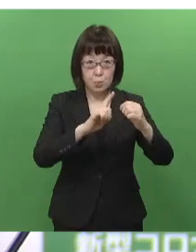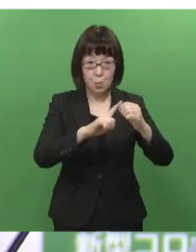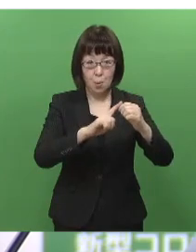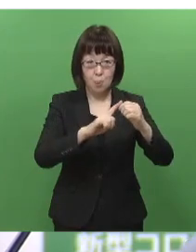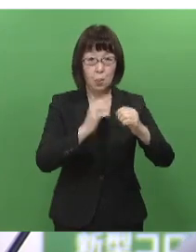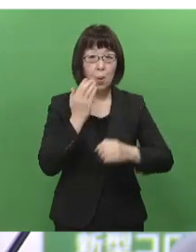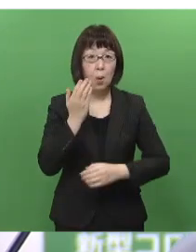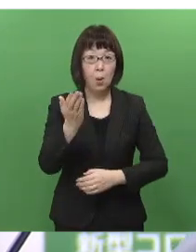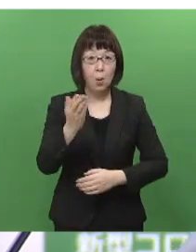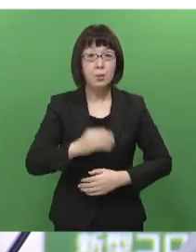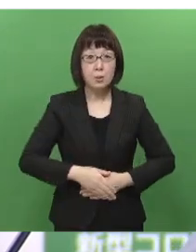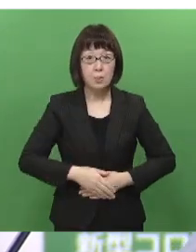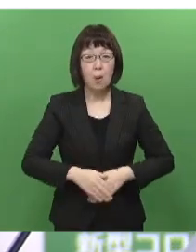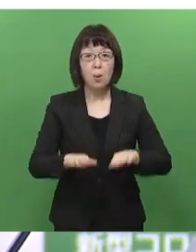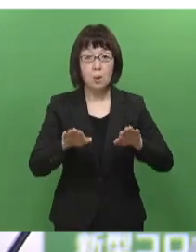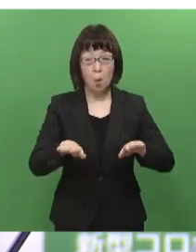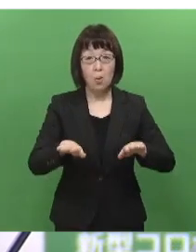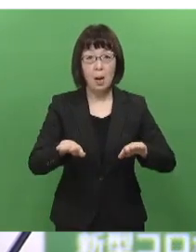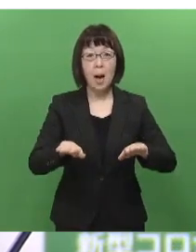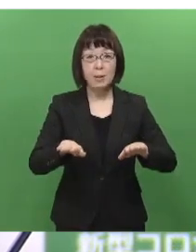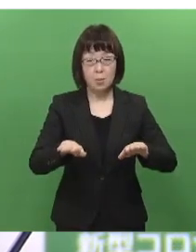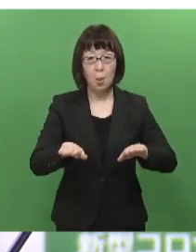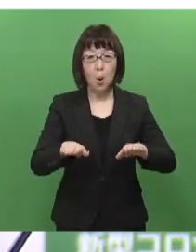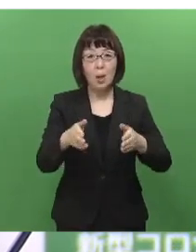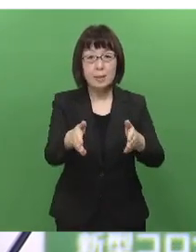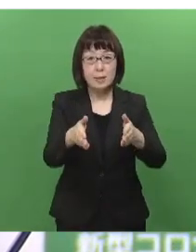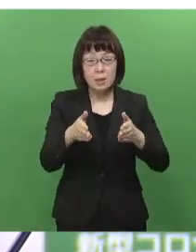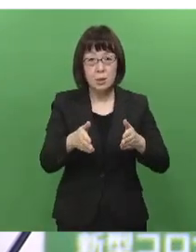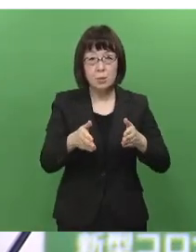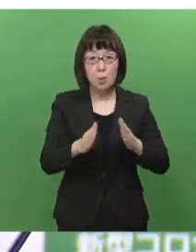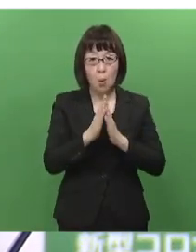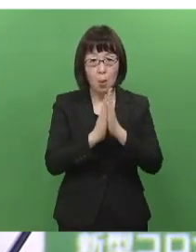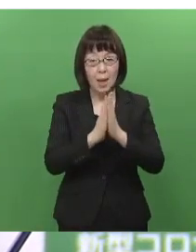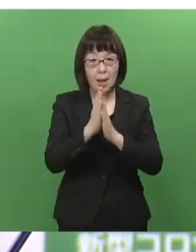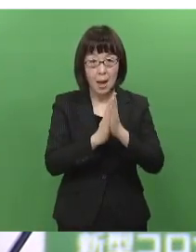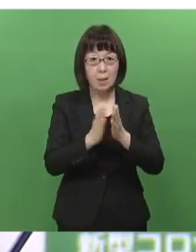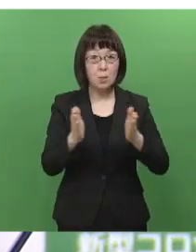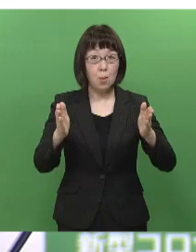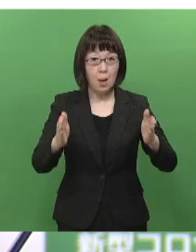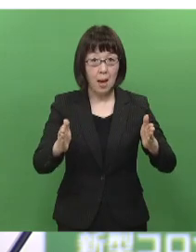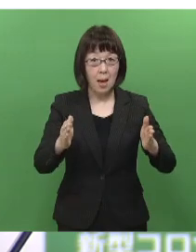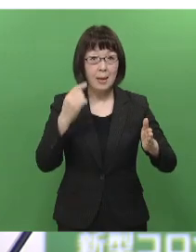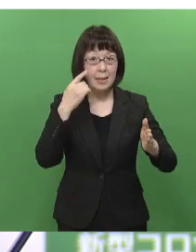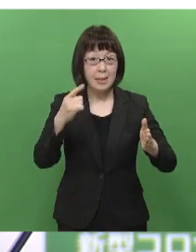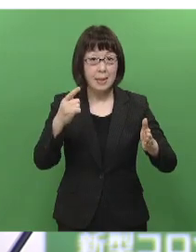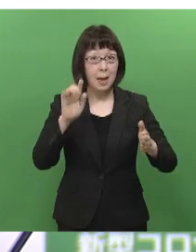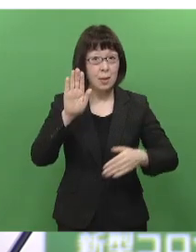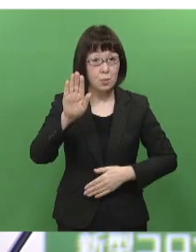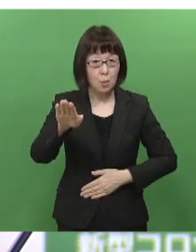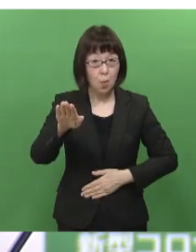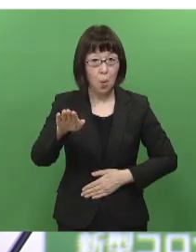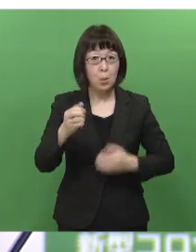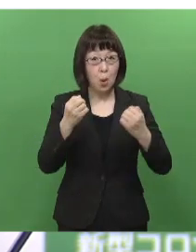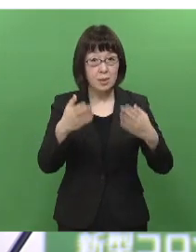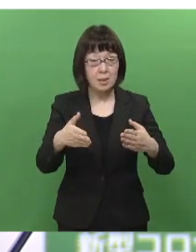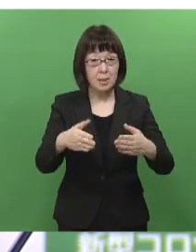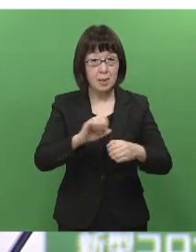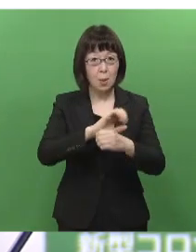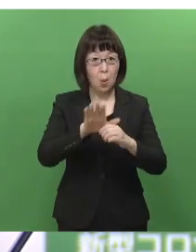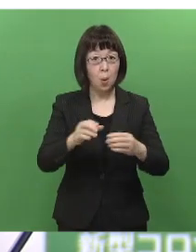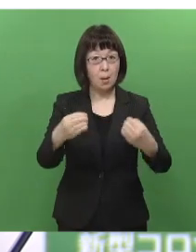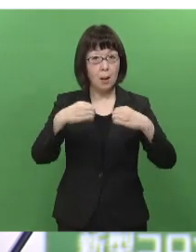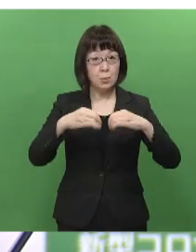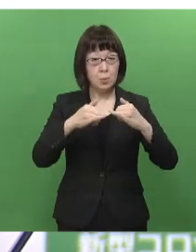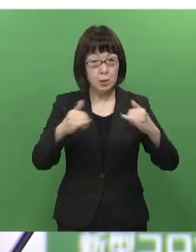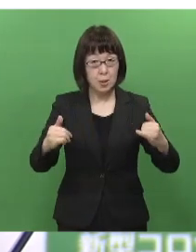事ご自身としては今回の自粛要請の措置期間で1ヶ月後の新規感染者数がどれくらいにまで減少